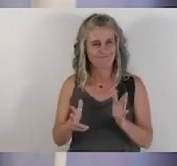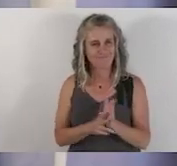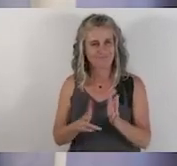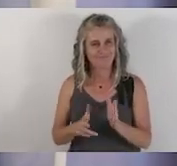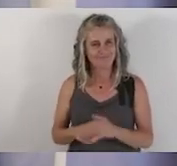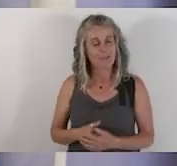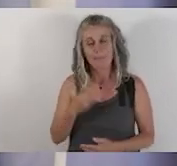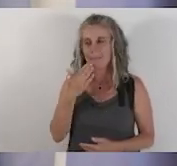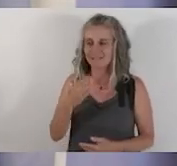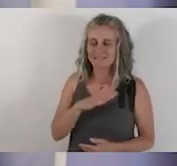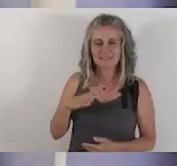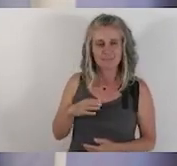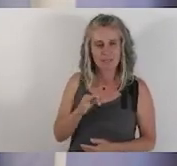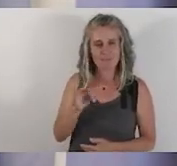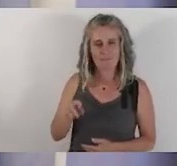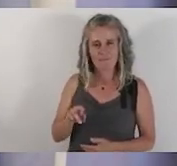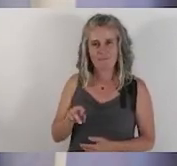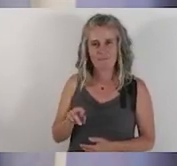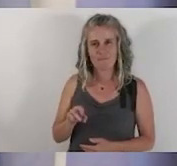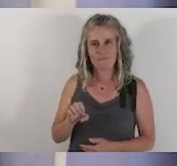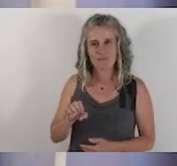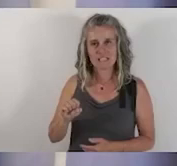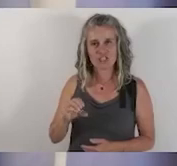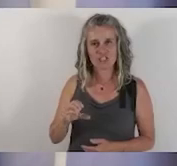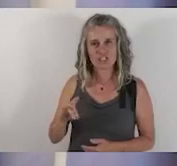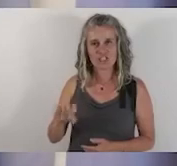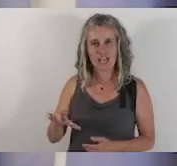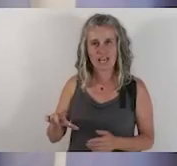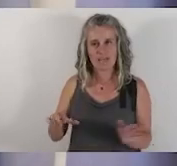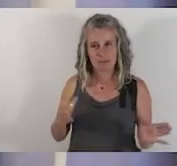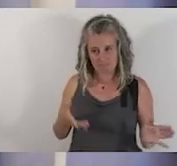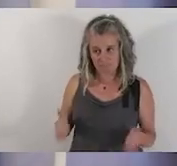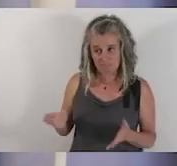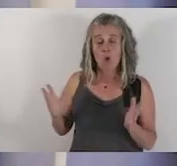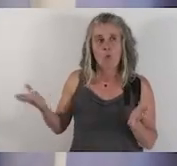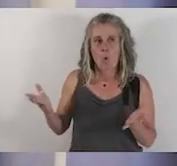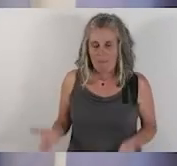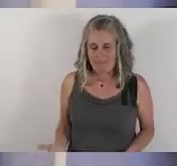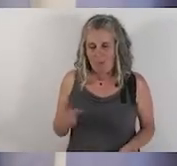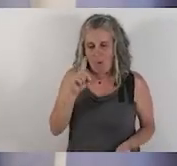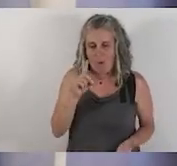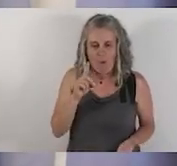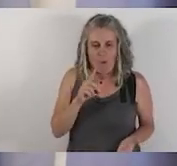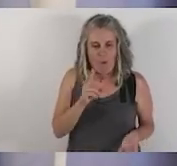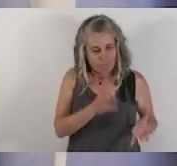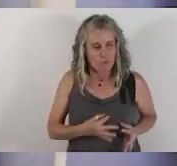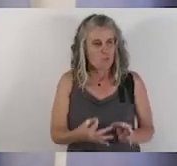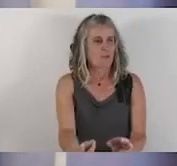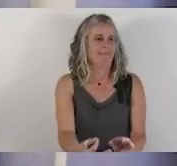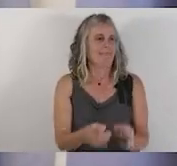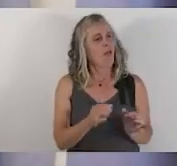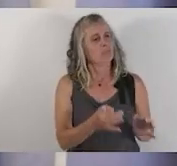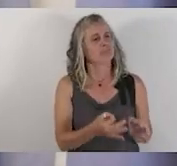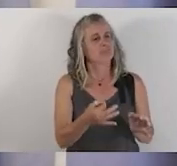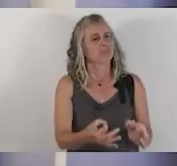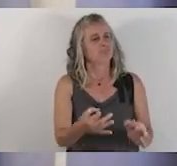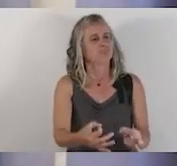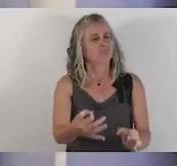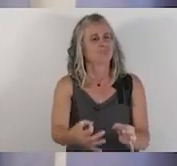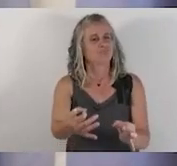Madame Fréchel. Et à partir de maintenant, on va redérouler les numéros normalement.